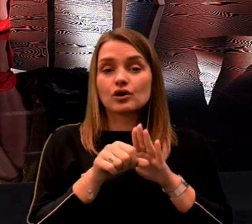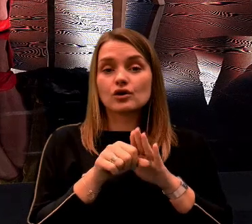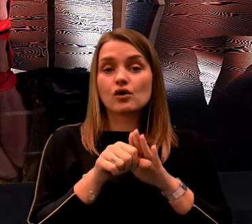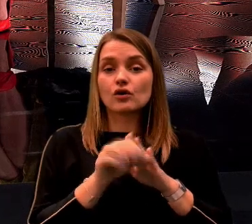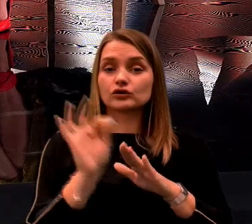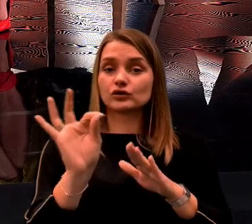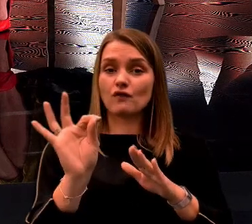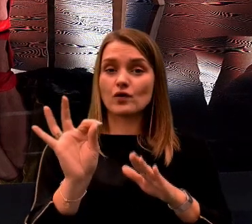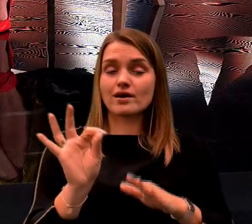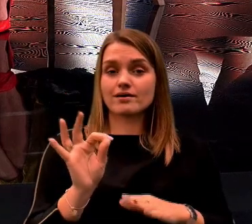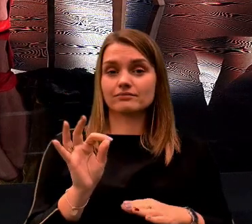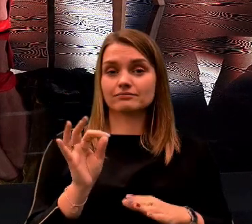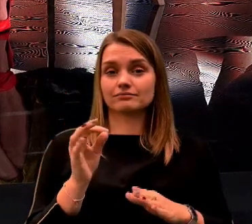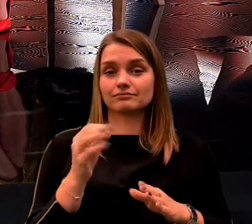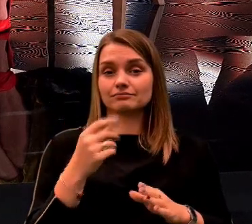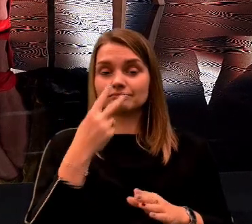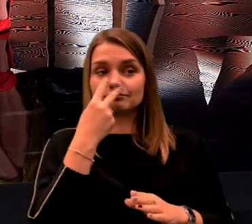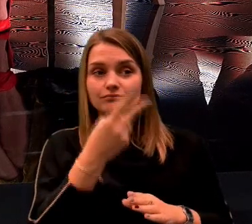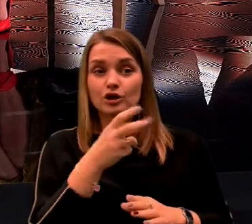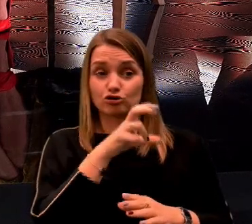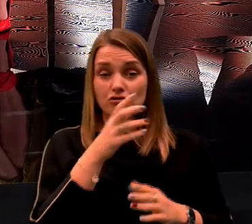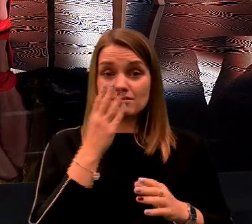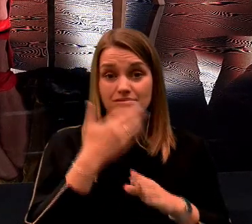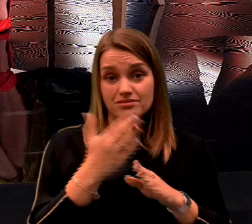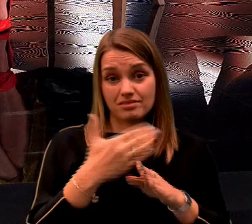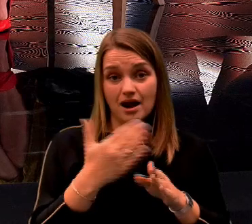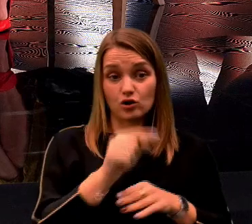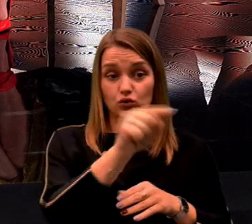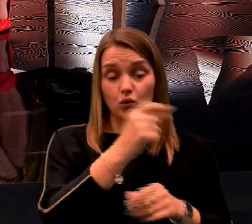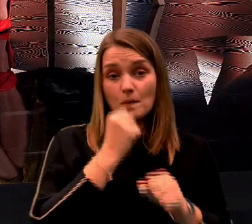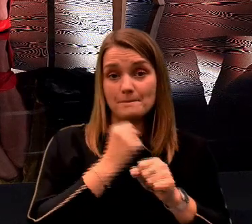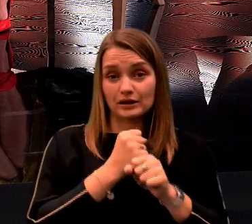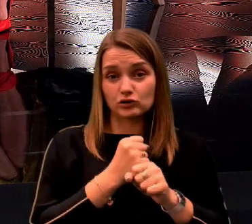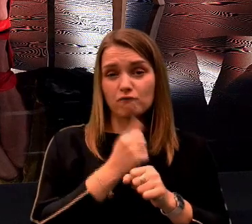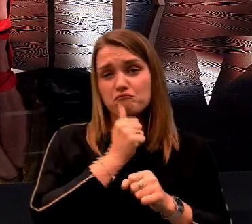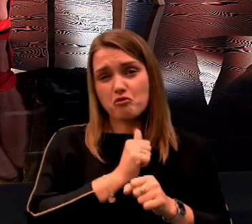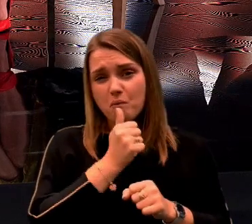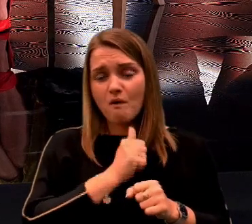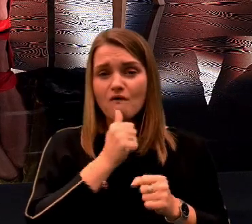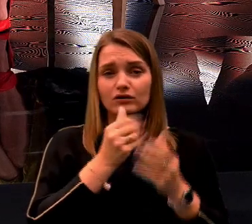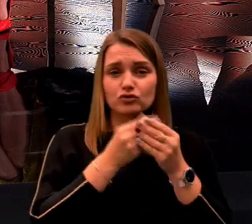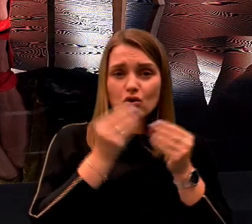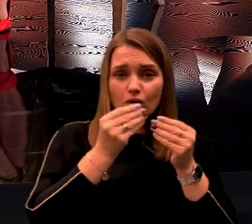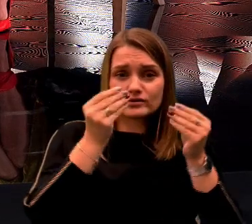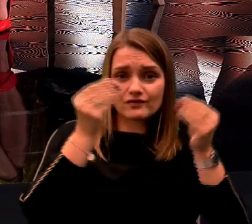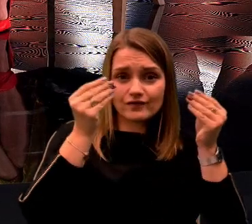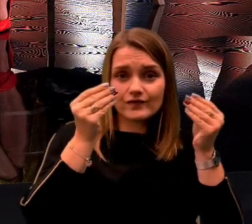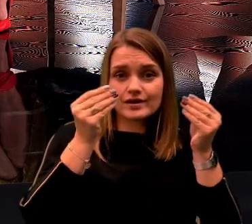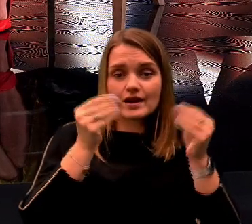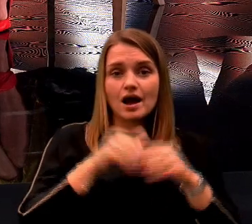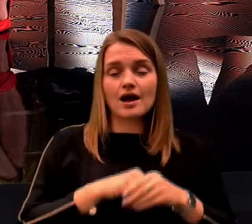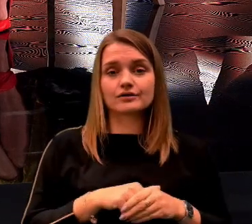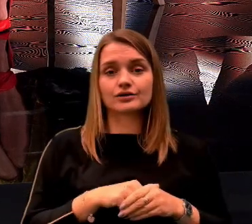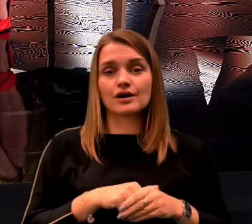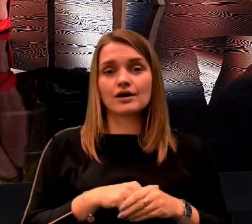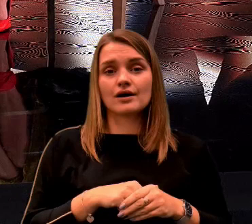perspektywy, co byłoby lepsze, czy iść dalej, pracować w tej samej firmie i próbować się rozwijać, chociaż jak dobrze rozumiem przypadek, o którym mówisz,